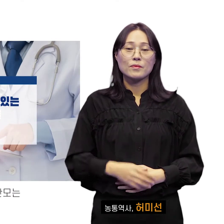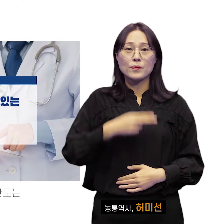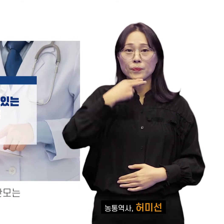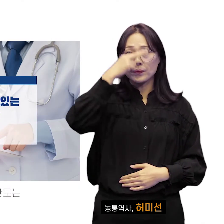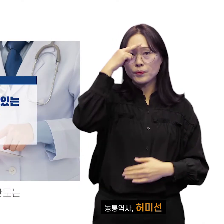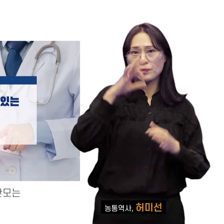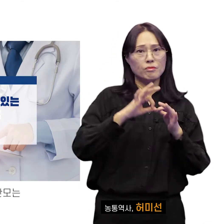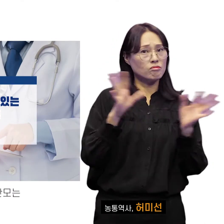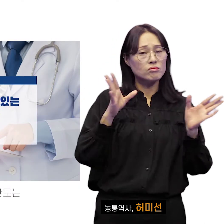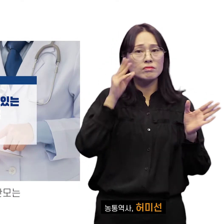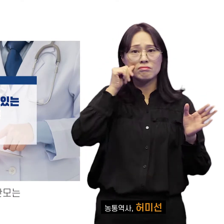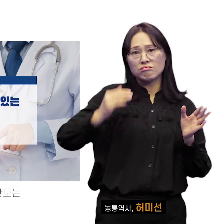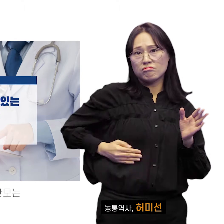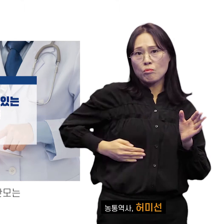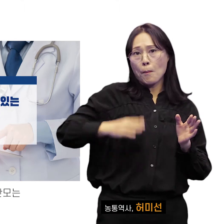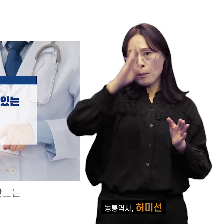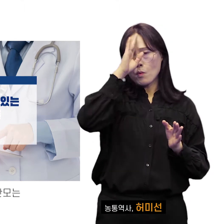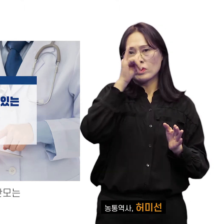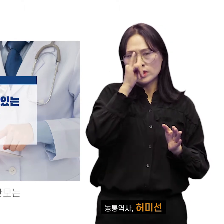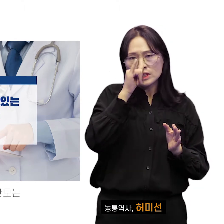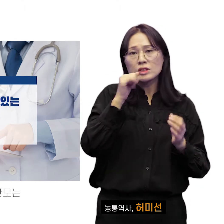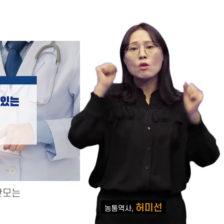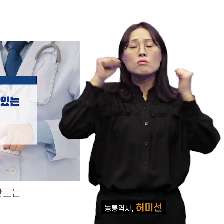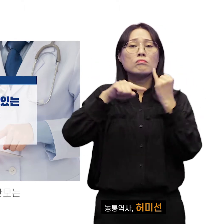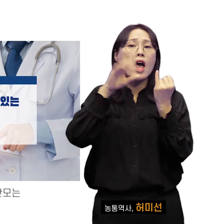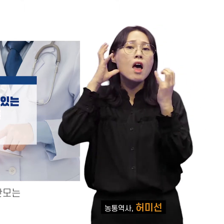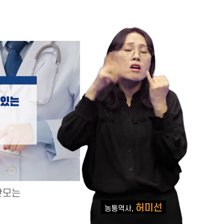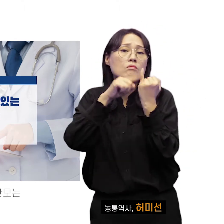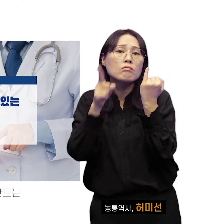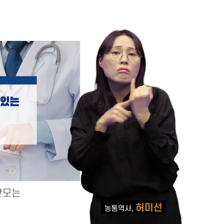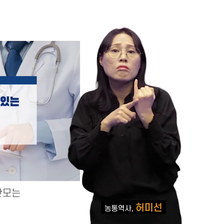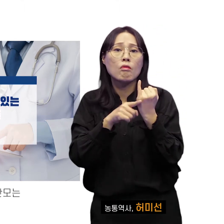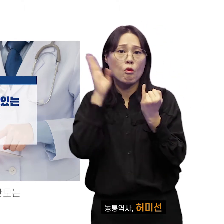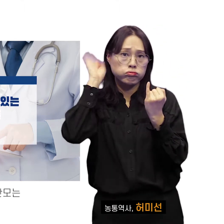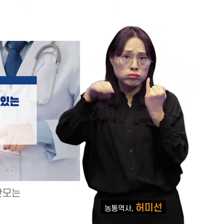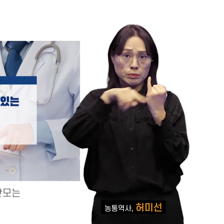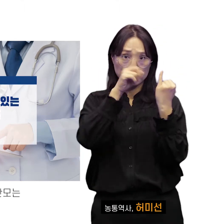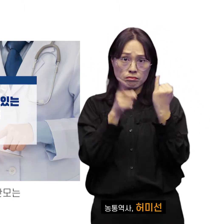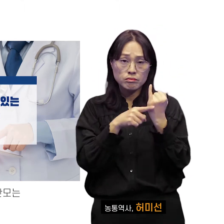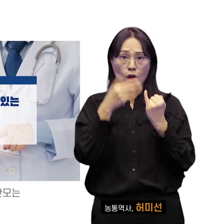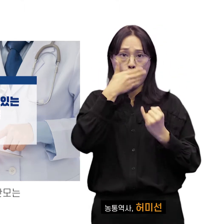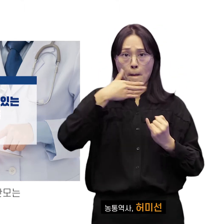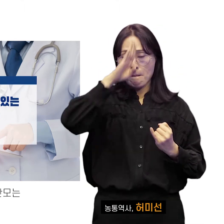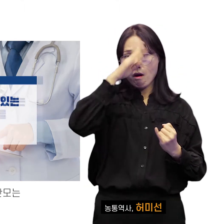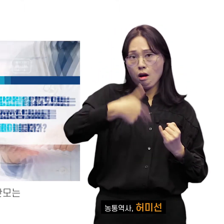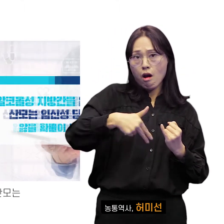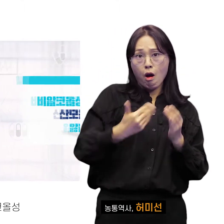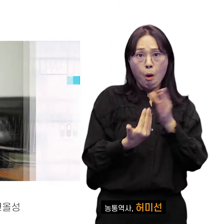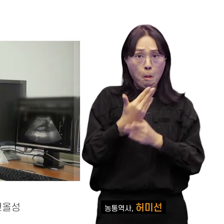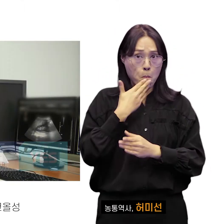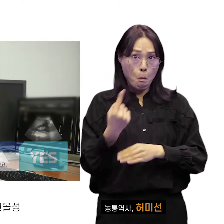비알코올성 지방간을 앓고 있는 산모는 임신성 당뇨를 앓을 확률이 높나요?